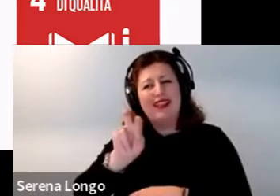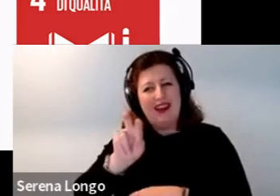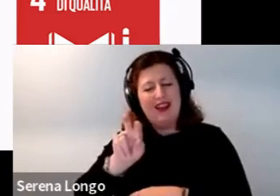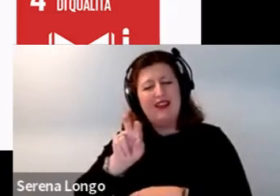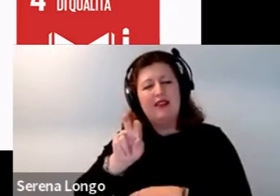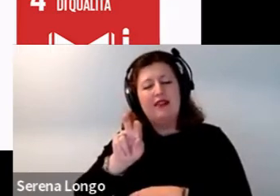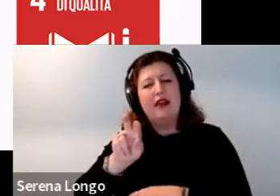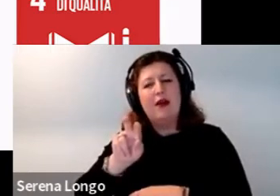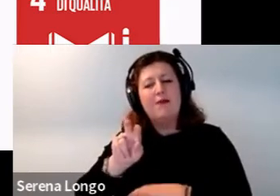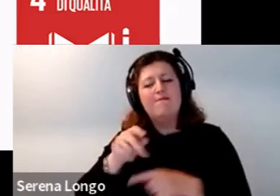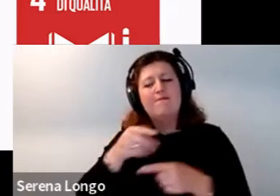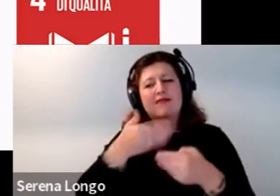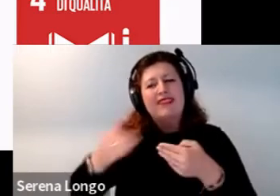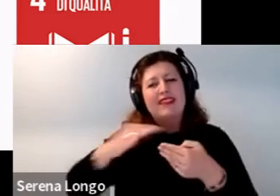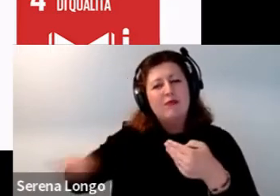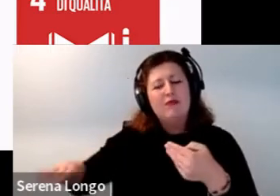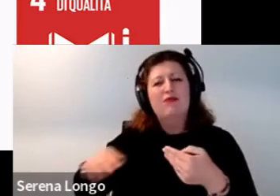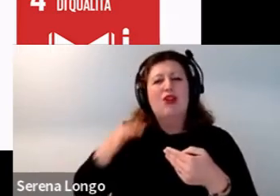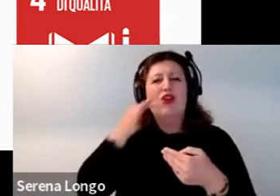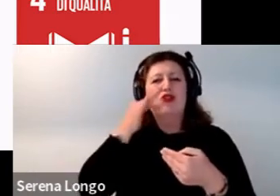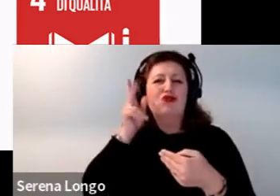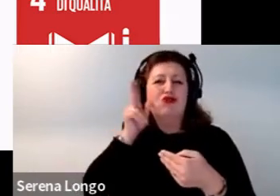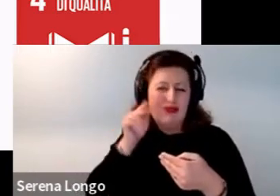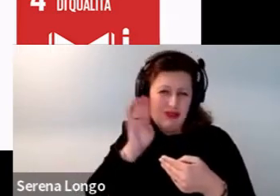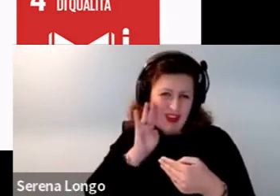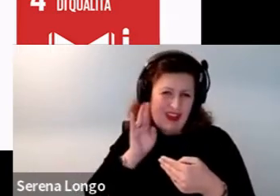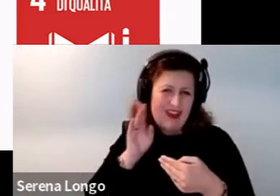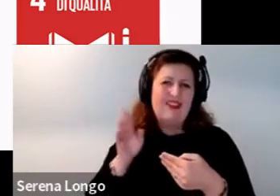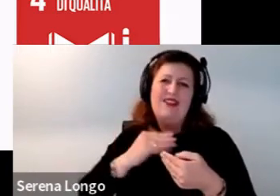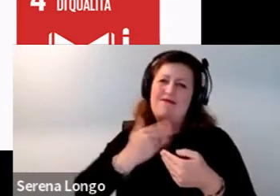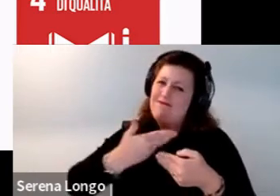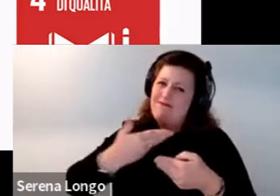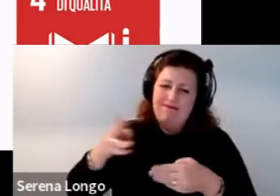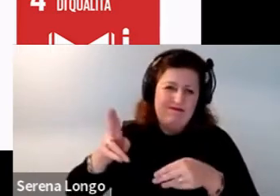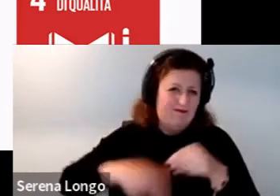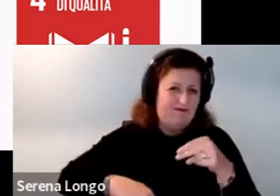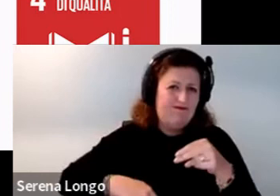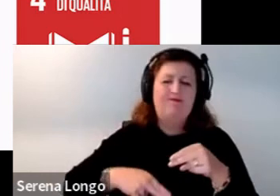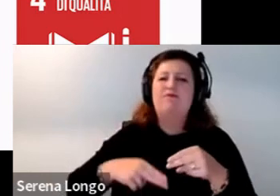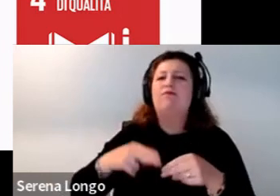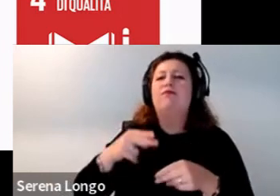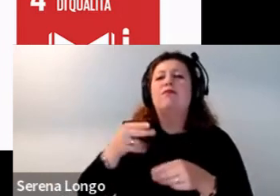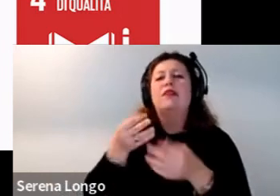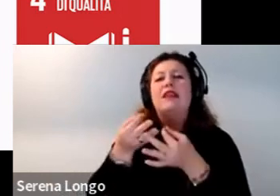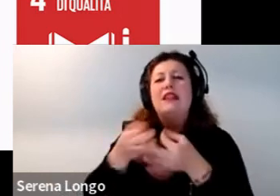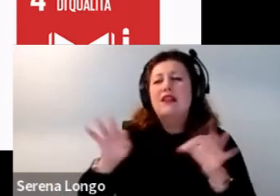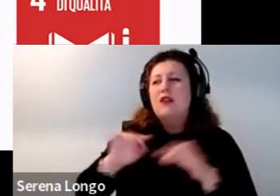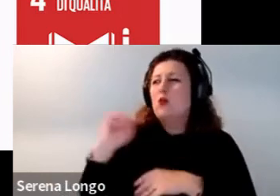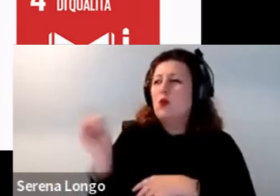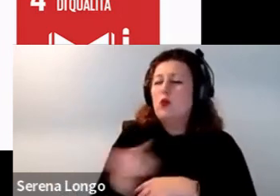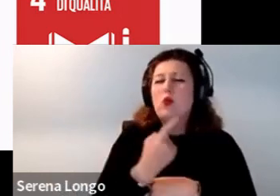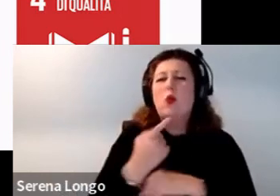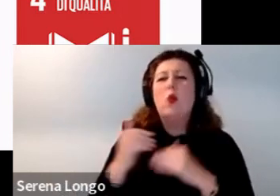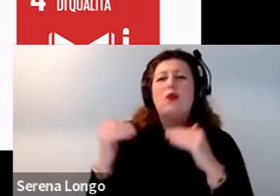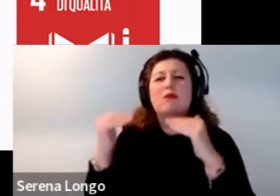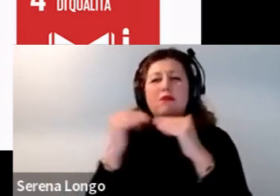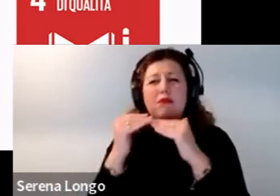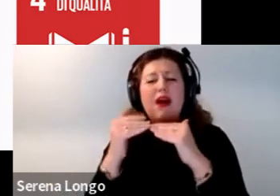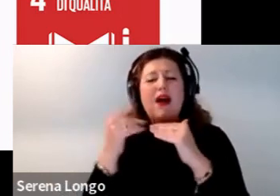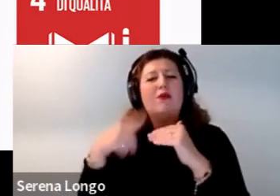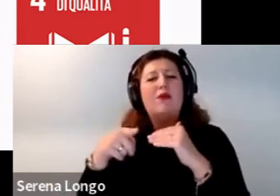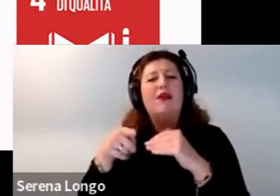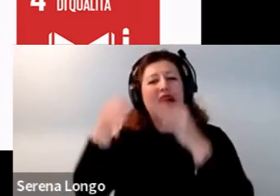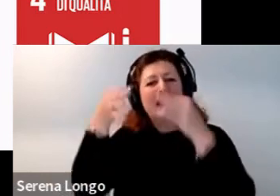genere nell'istruzione e garantire un accesso equo a tutti i livelli di istruzione e formazione professionale delle